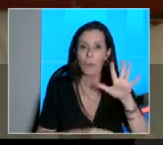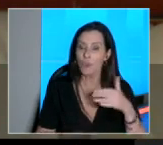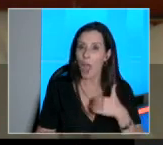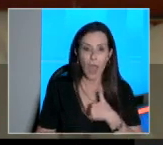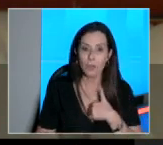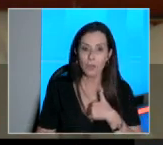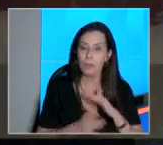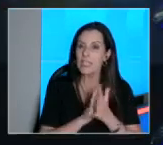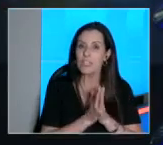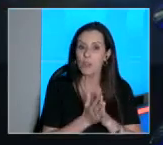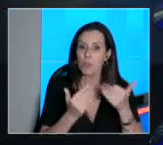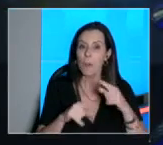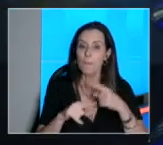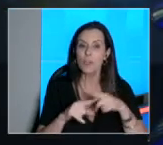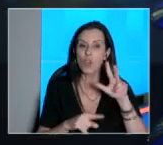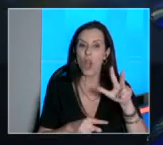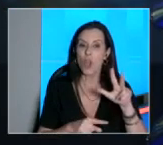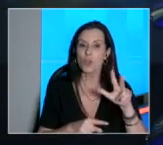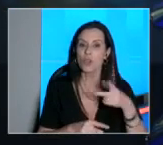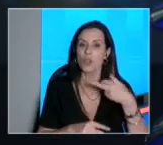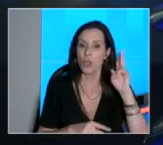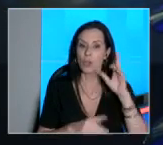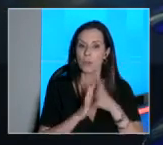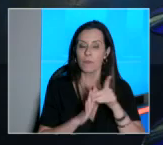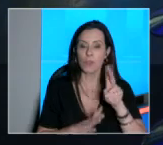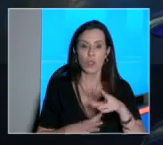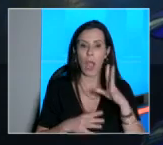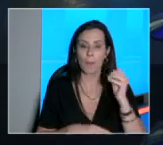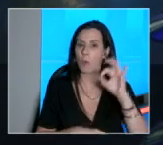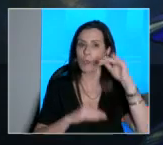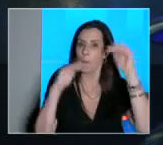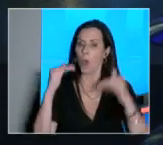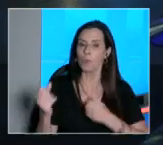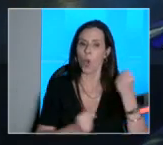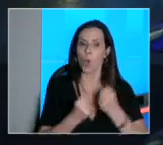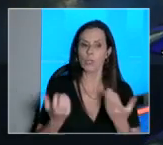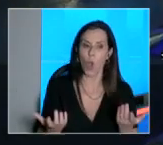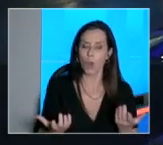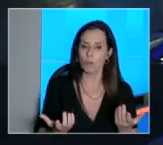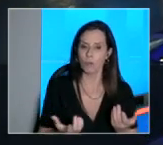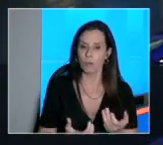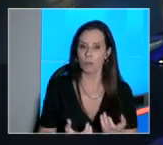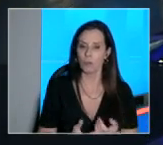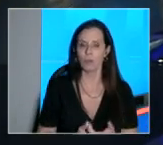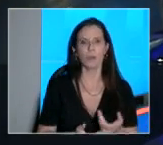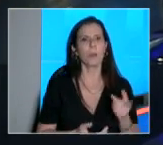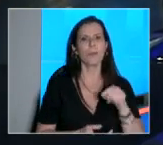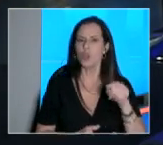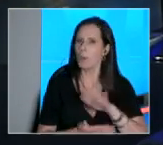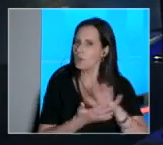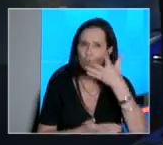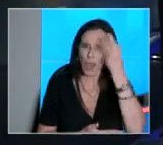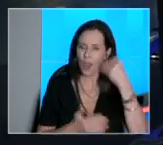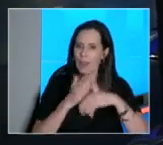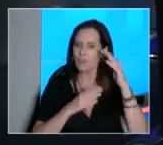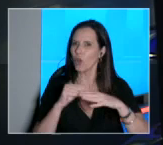אנחנו עם צפיפות שהיום היא פי 3 מאשר הצפיפות אצלם, ויש לנו 40% פחות מכוניות לנפש. מישהו פשוט שכח